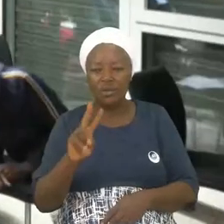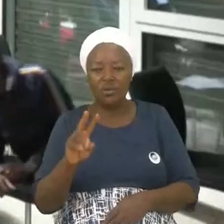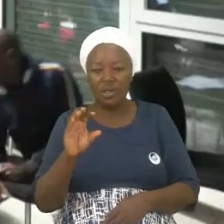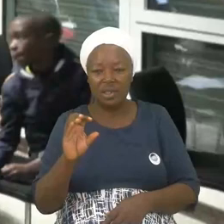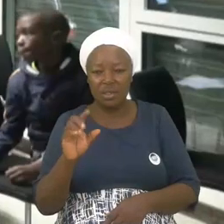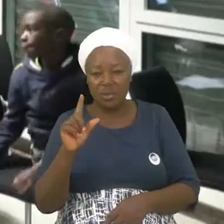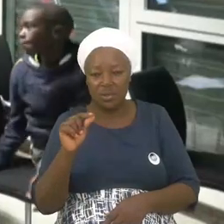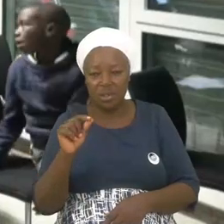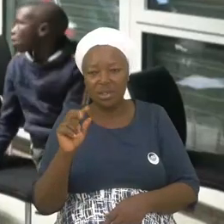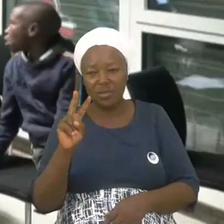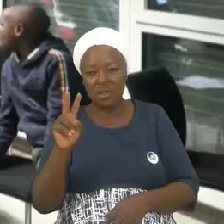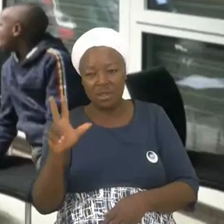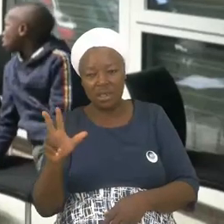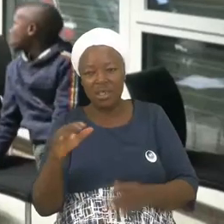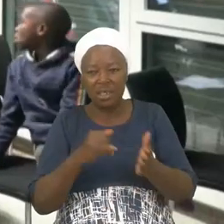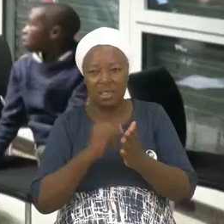janvier